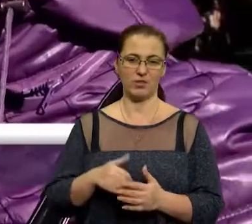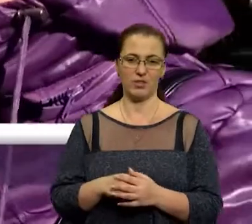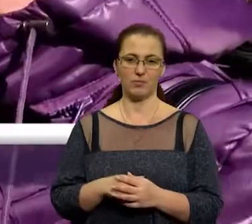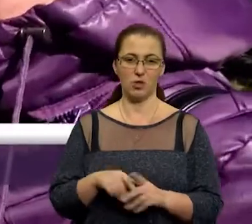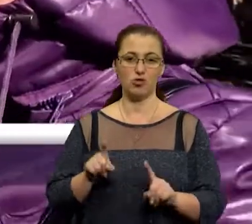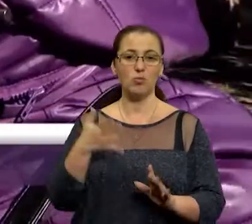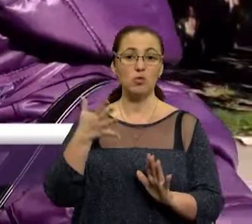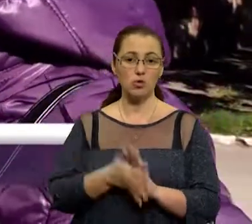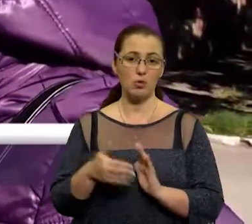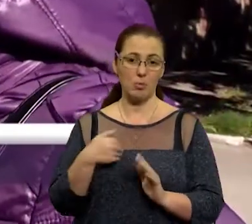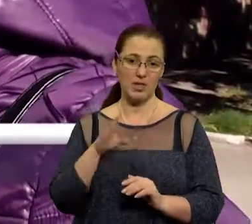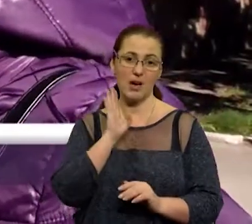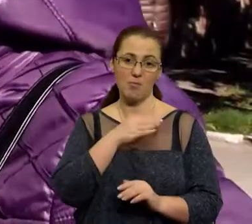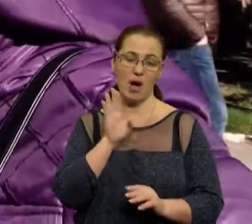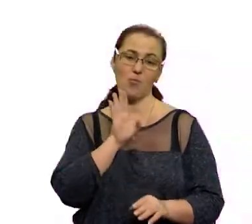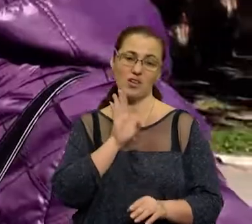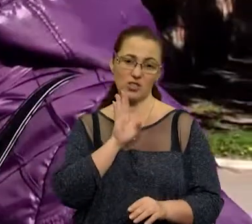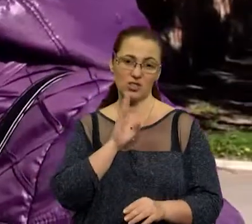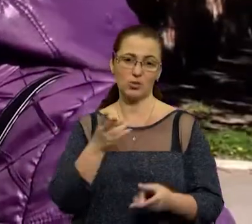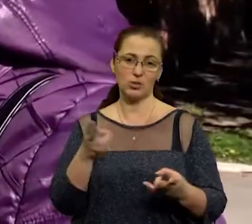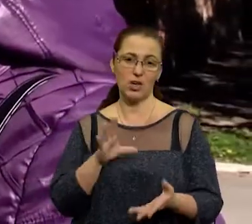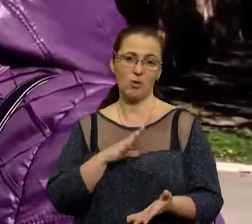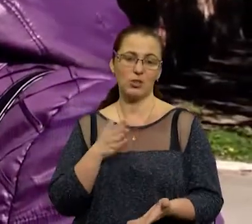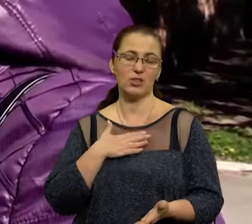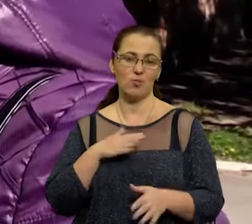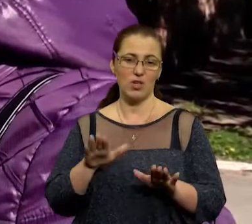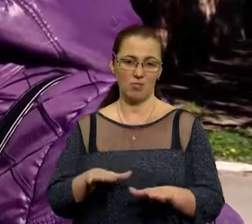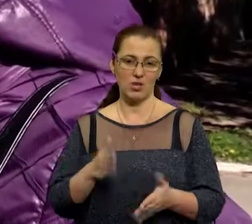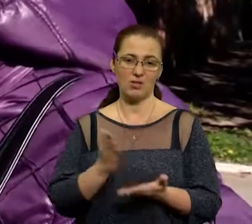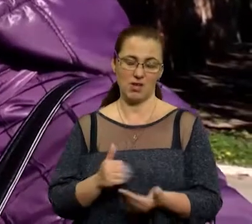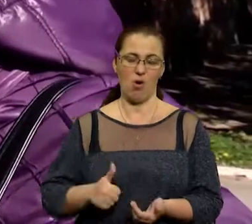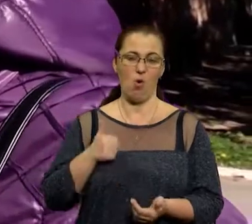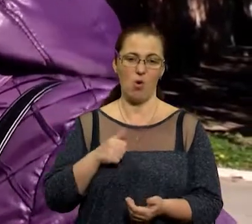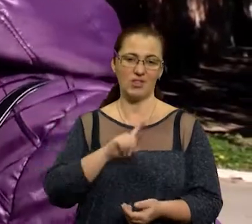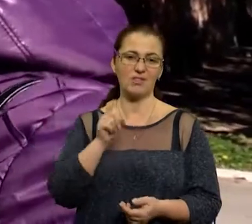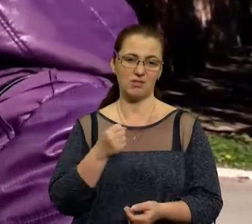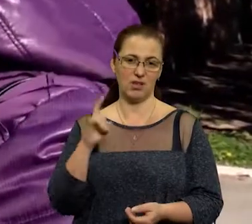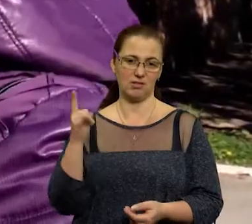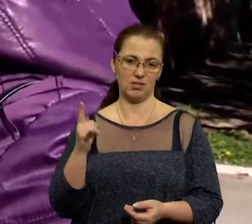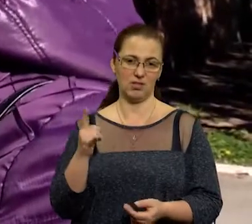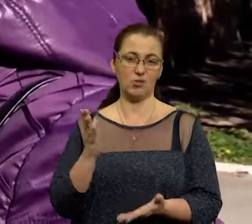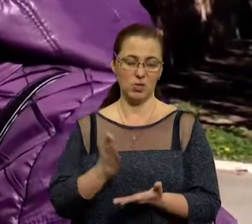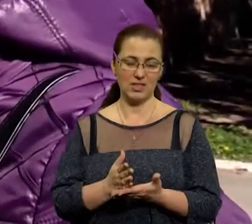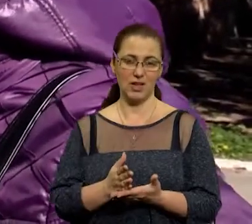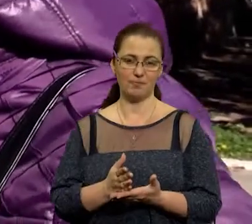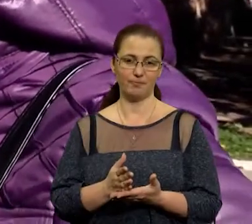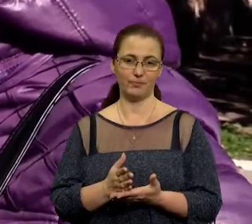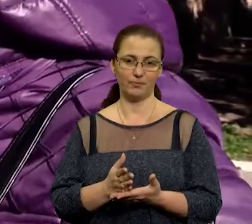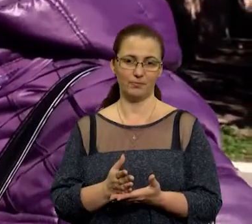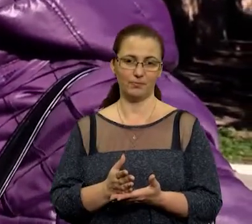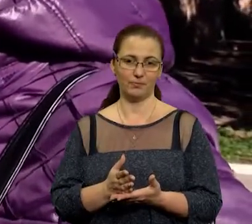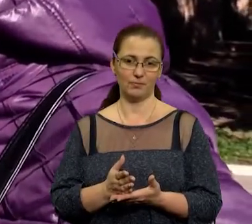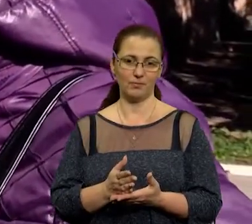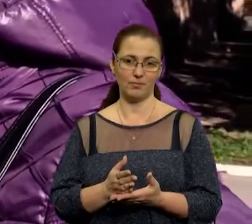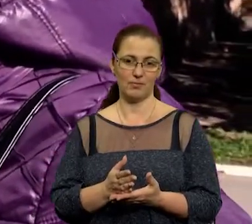зрозуміти мене як маму, як жінку, то треба бути на моєму місці. Ви знаєте, є гордість за дитину. Є, тому що... Знаєте, не було